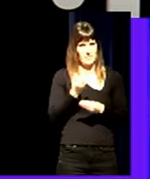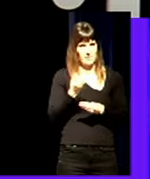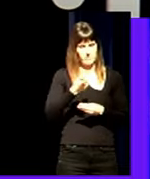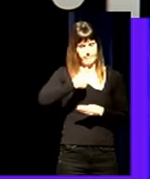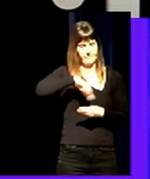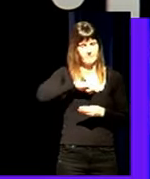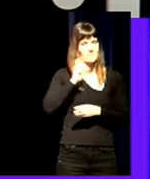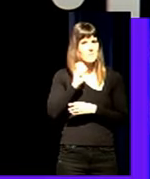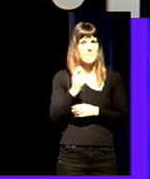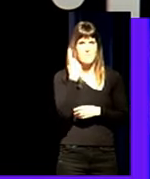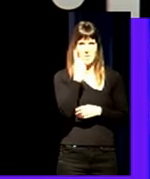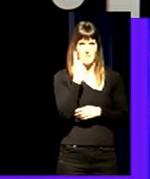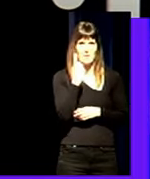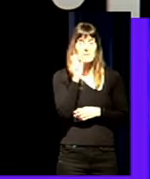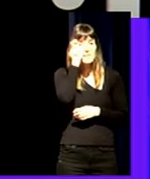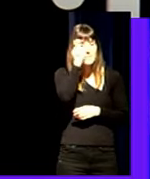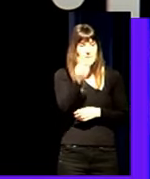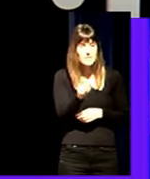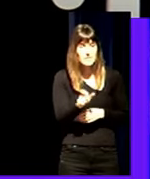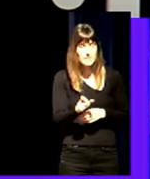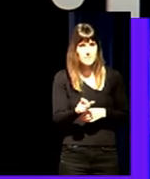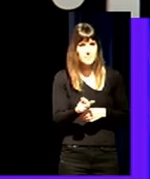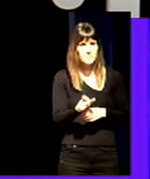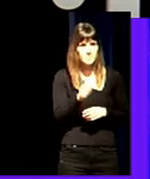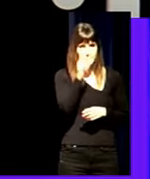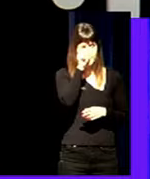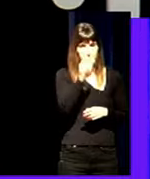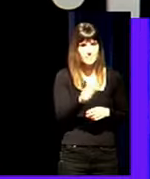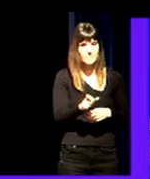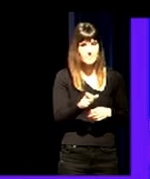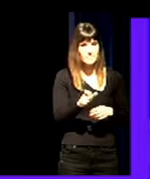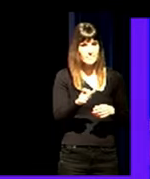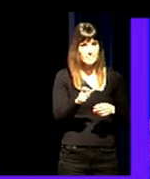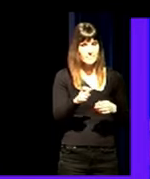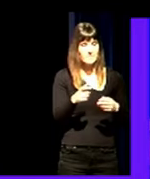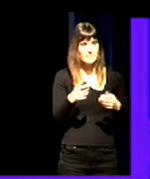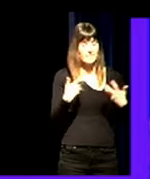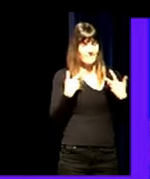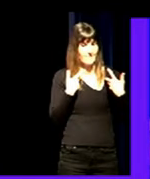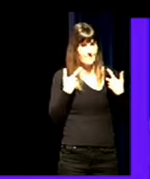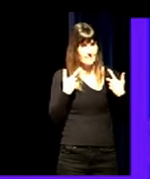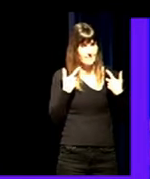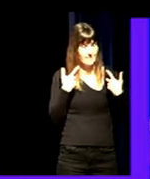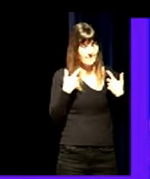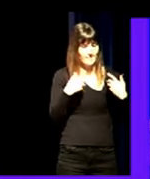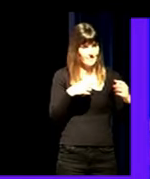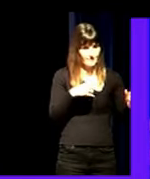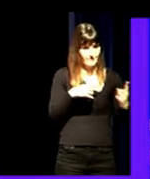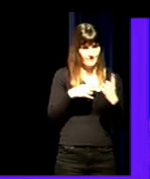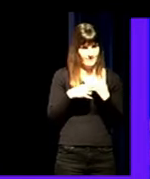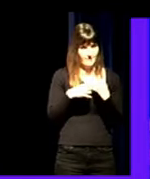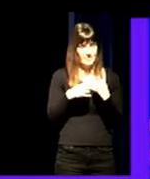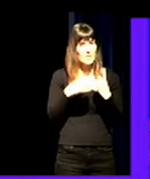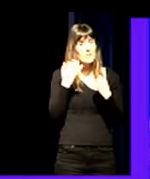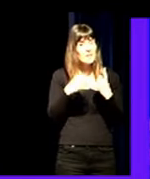baina normalean horrelako gauza gertatzen dira da emakumeen konpuntzen aurkako indarkeri zuzenak. Eta